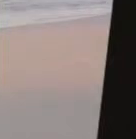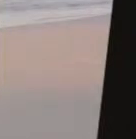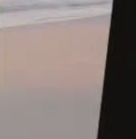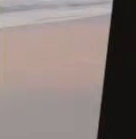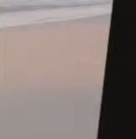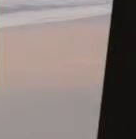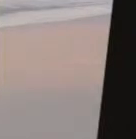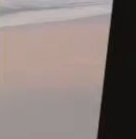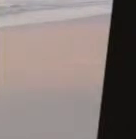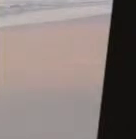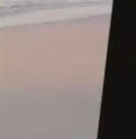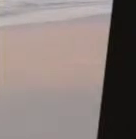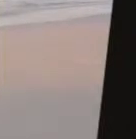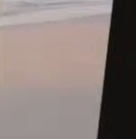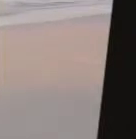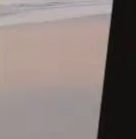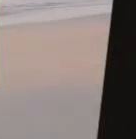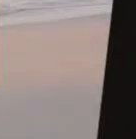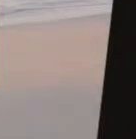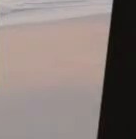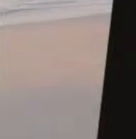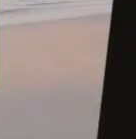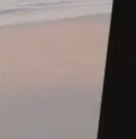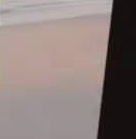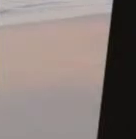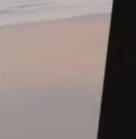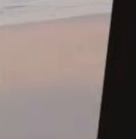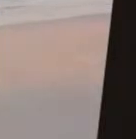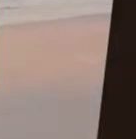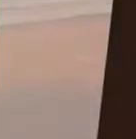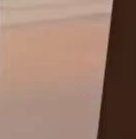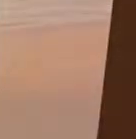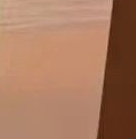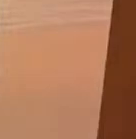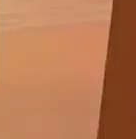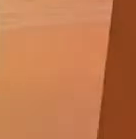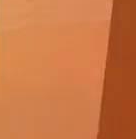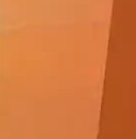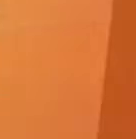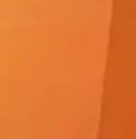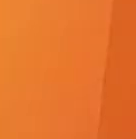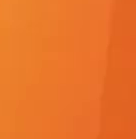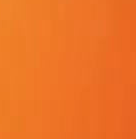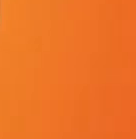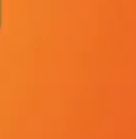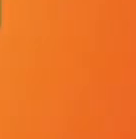to your body and nourishment to your bones. Amen.